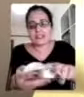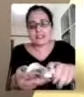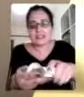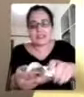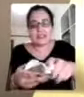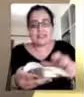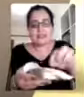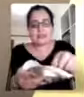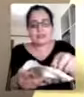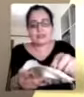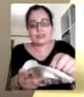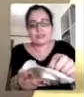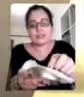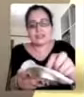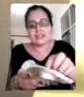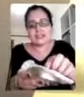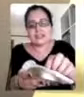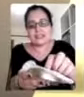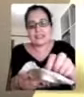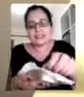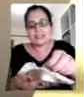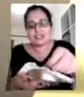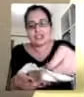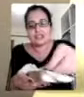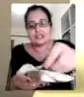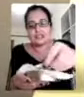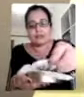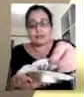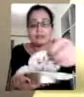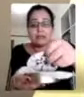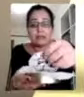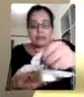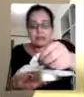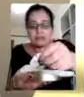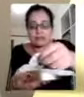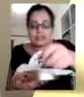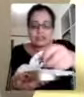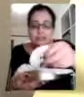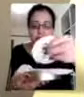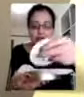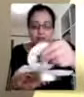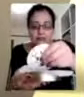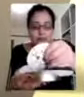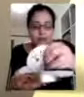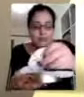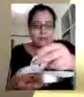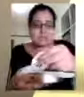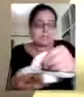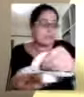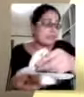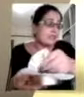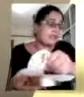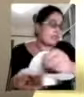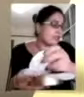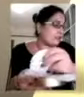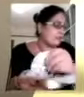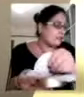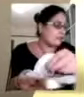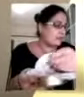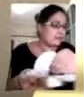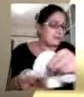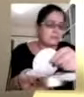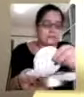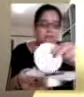açılışları herhalde pipocuların hayatta en sevdiği şeyler diye düşünüyorum. Benim öyle. Ben çıldırıyorum. Başkalarınınkine